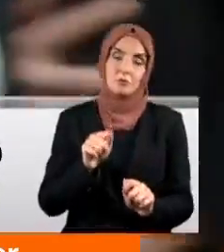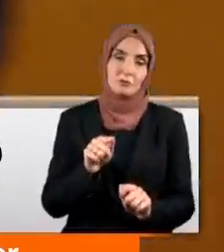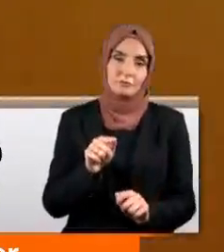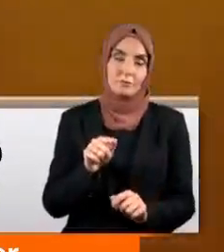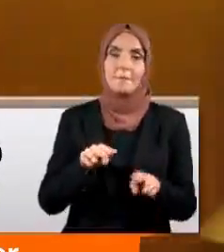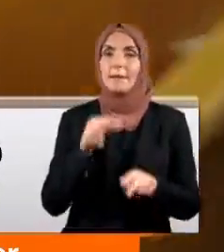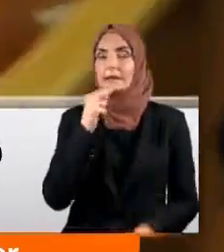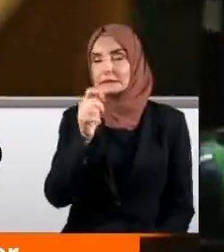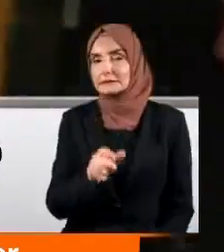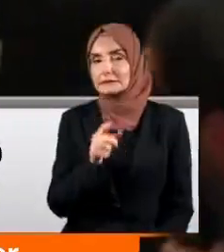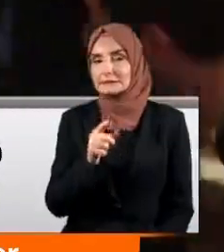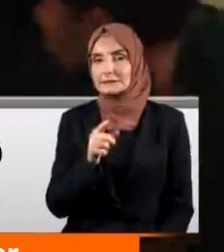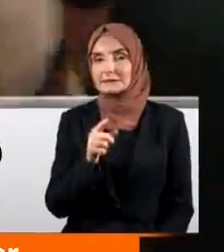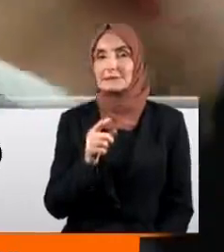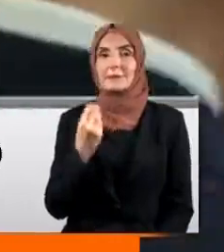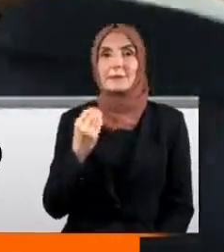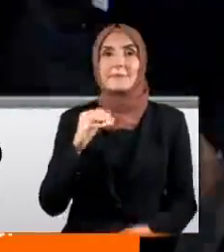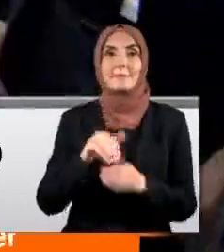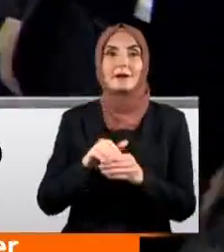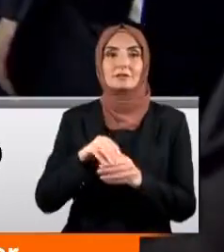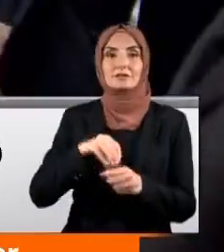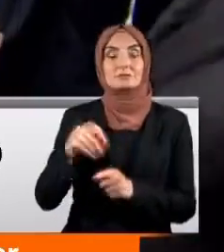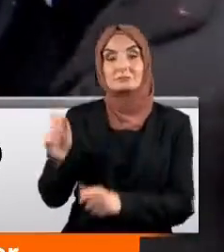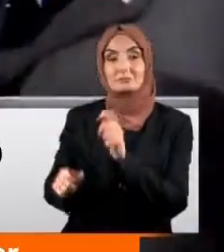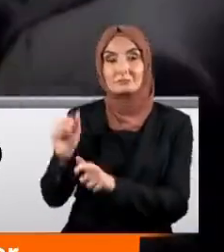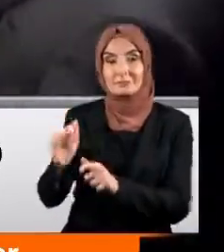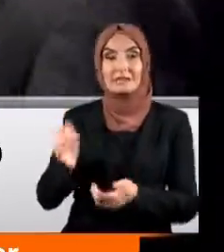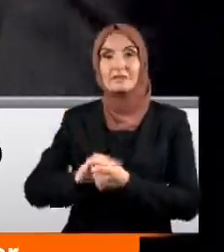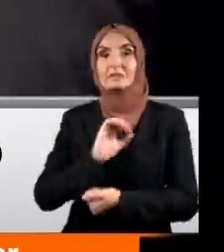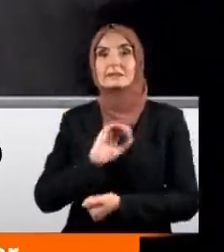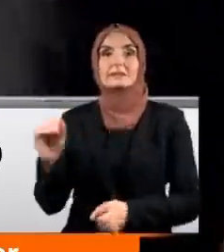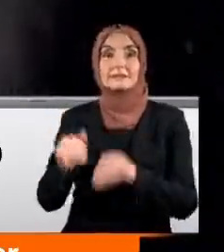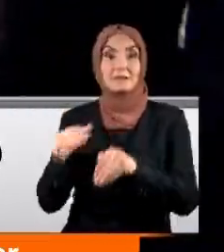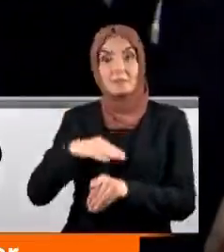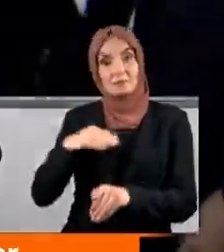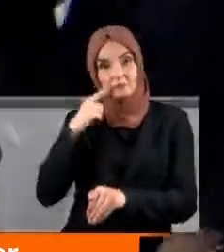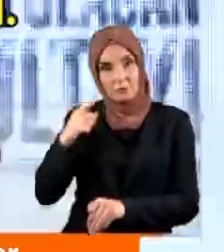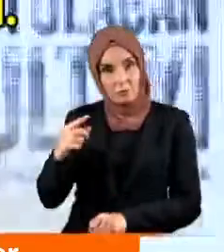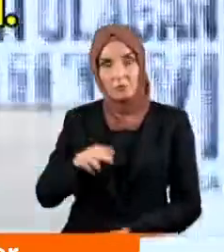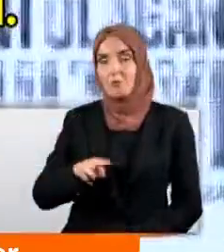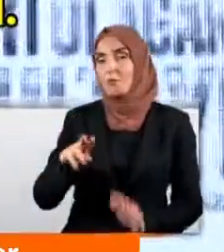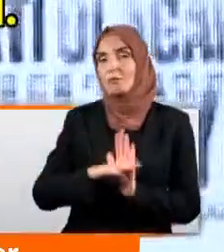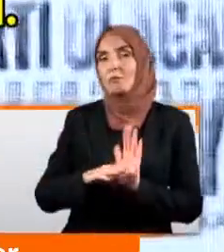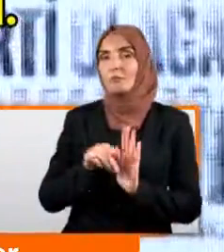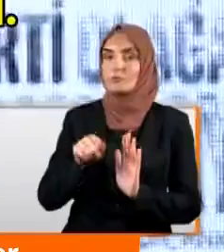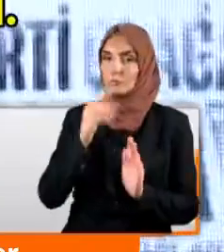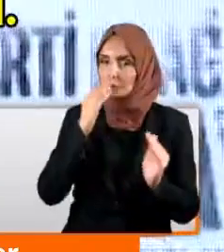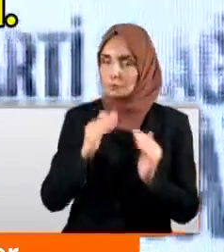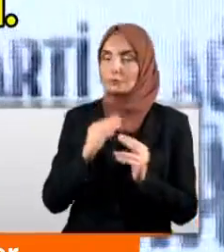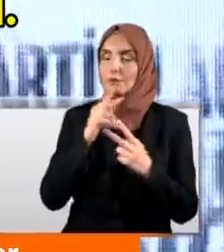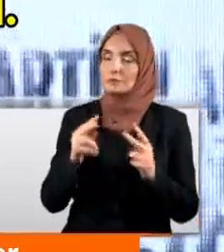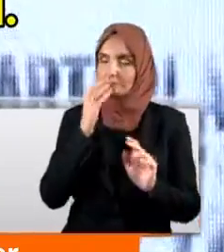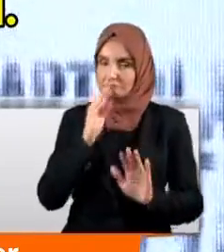de parti tabanından gelen ittifaksız seçim talebine göre yol haritası açıklayacağı konuşuluyor. Bundan sonra size